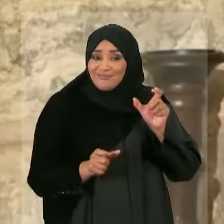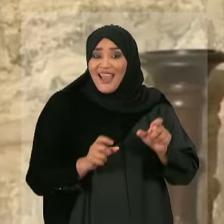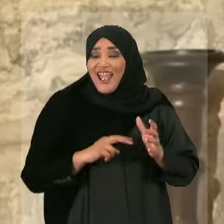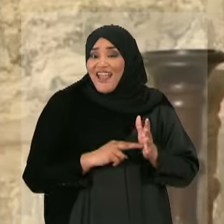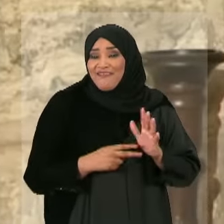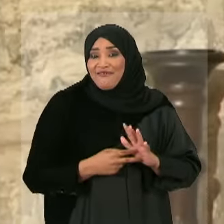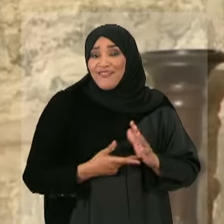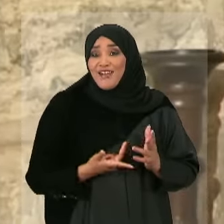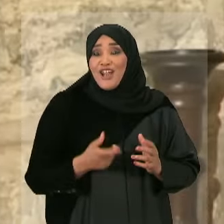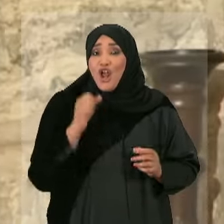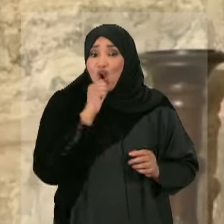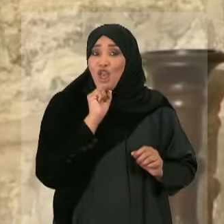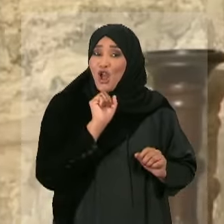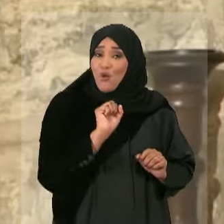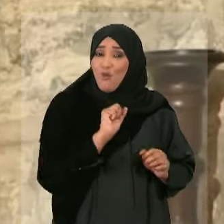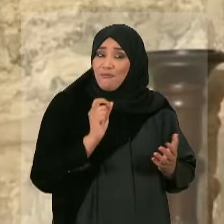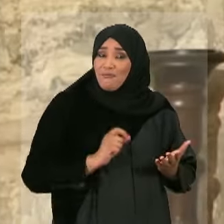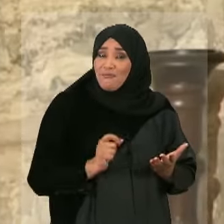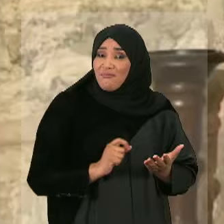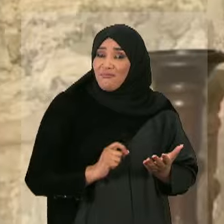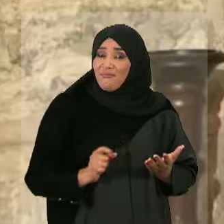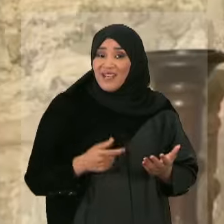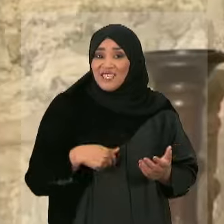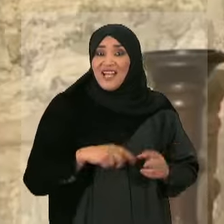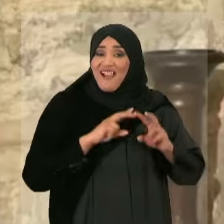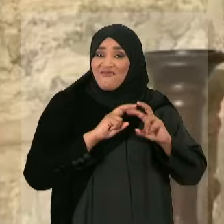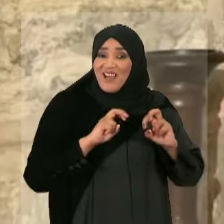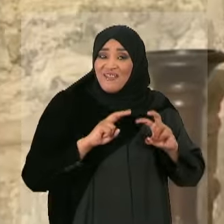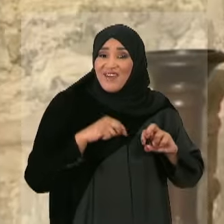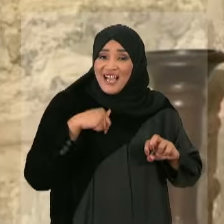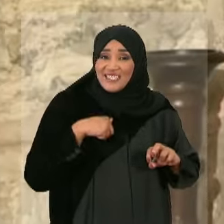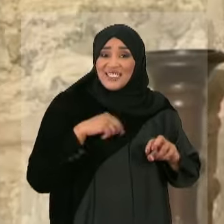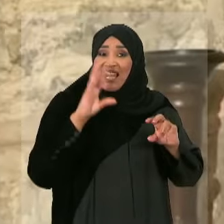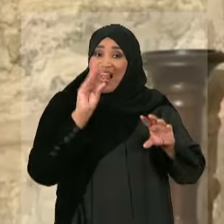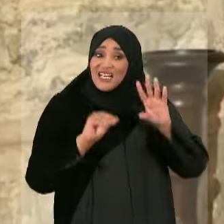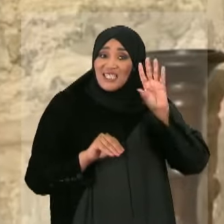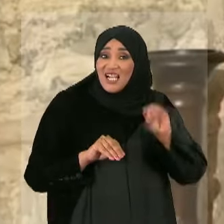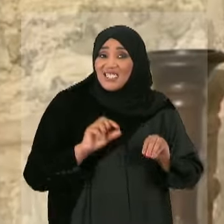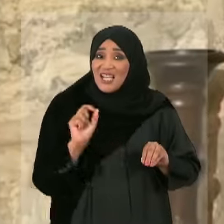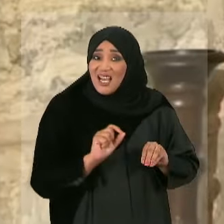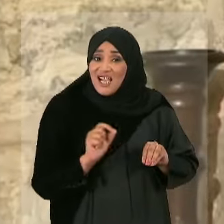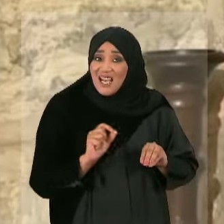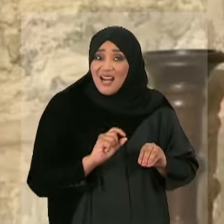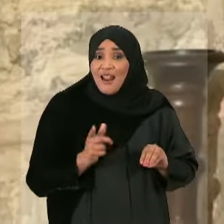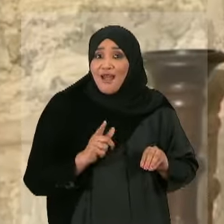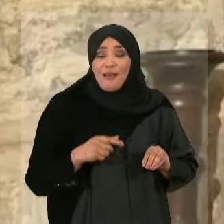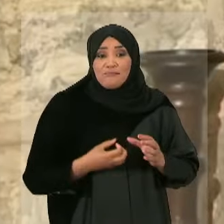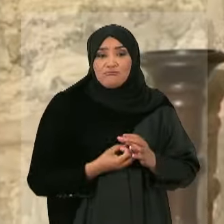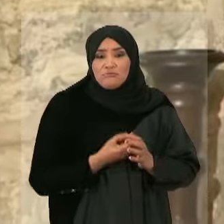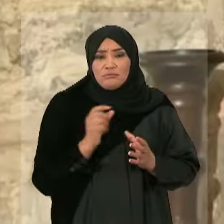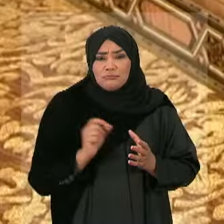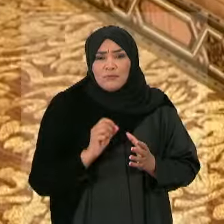الروزنة. الروزنة أنا طبعاً يمكن فيش مجال إسا نحكي قصة شو يعني على الروزنة، بس هي أغنية نشأت